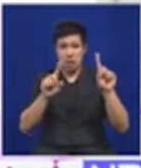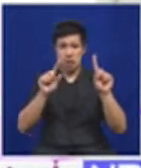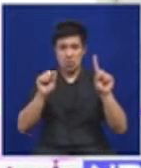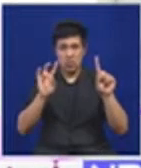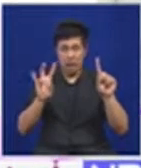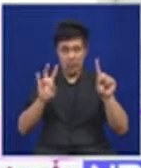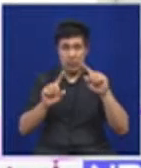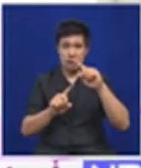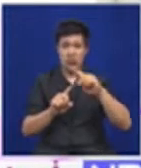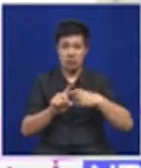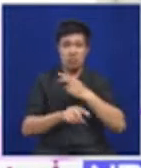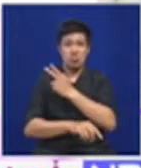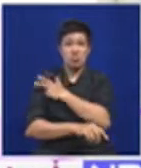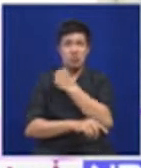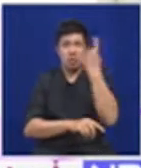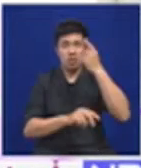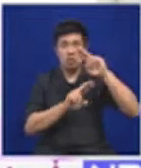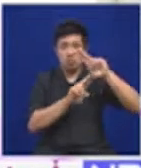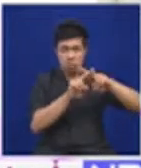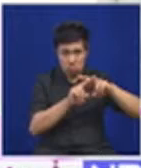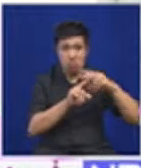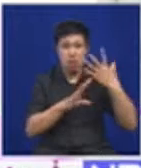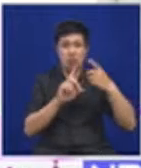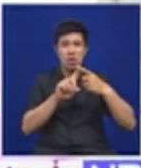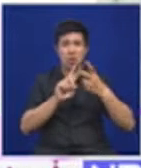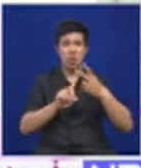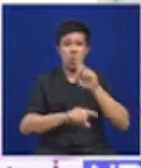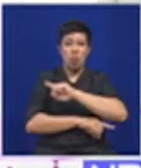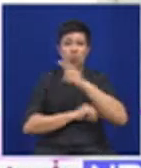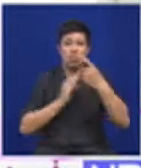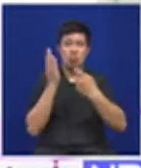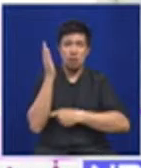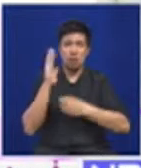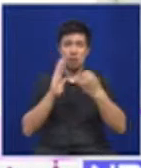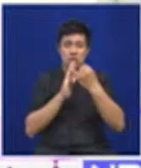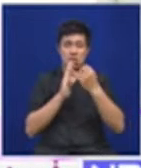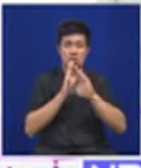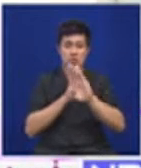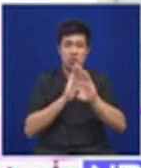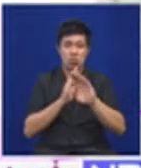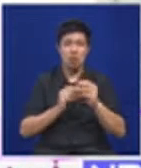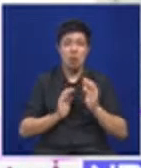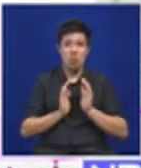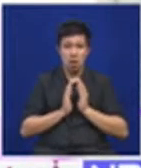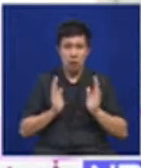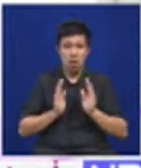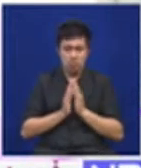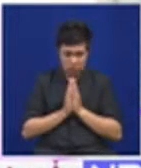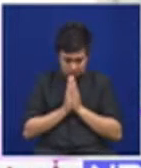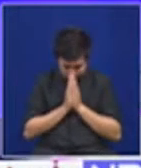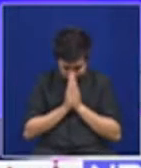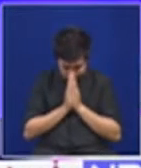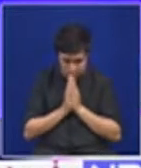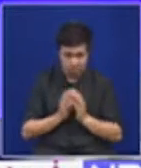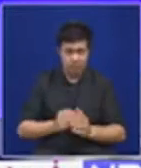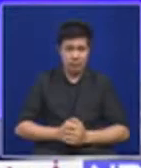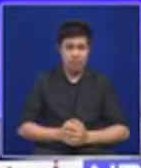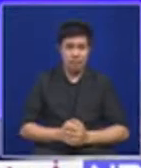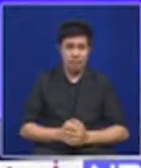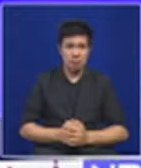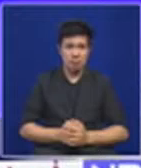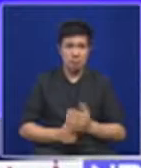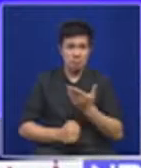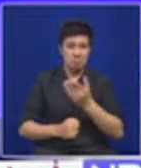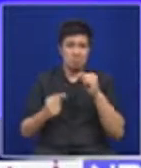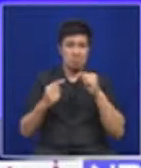ไปงานกาชาดด้วยแล้วก็งานวันยางพาราด้วยนะที่บึงกาฬนะครับขอบคุณครับท่านผู้ว่าครับ ขอบคุณครับ สวัสดีครับ ถือว่าเป็นอีกหนึ่